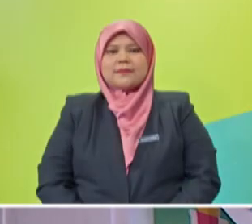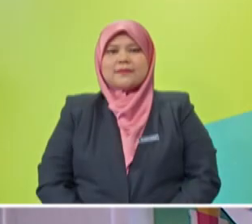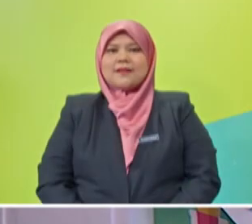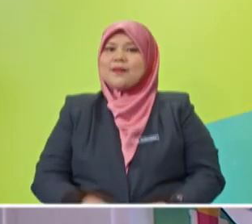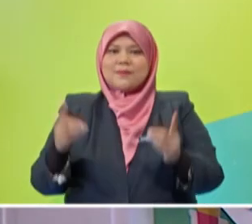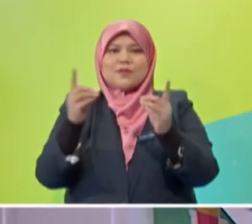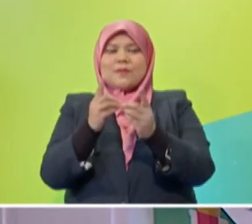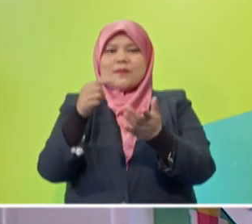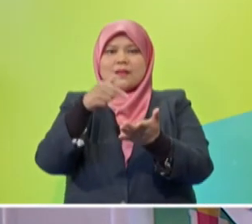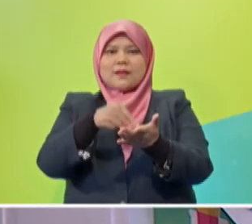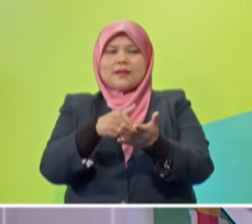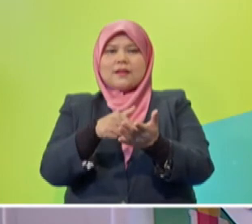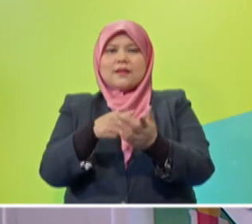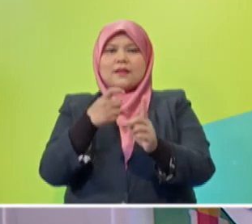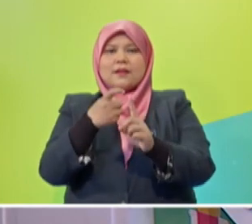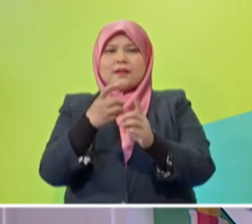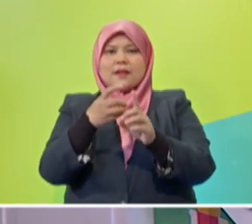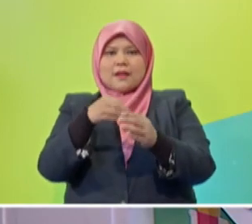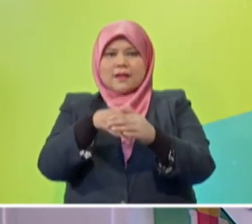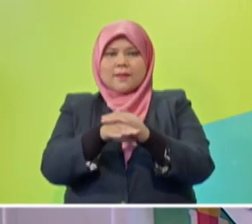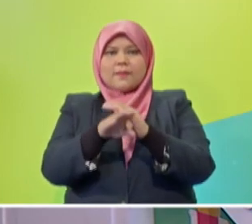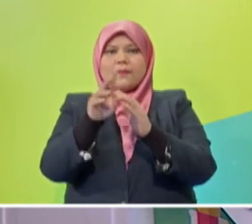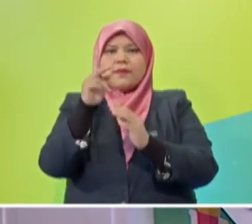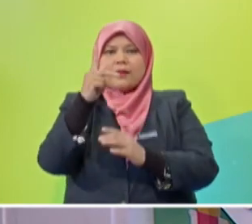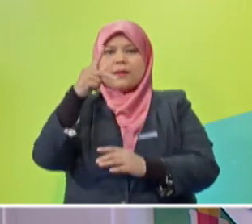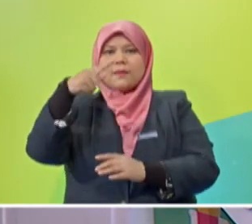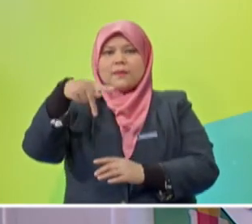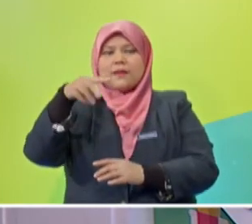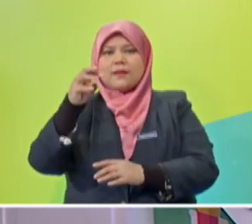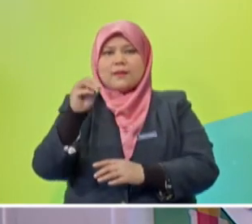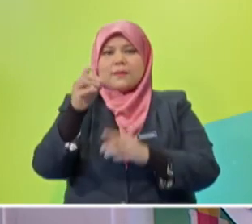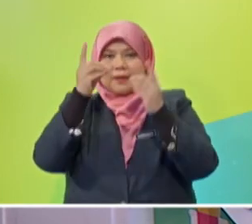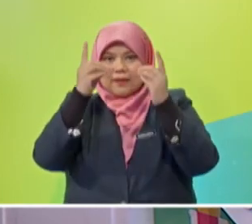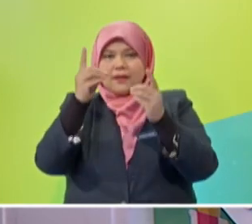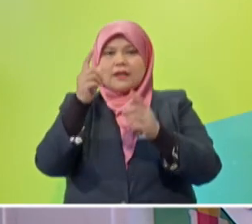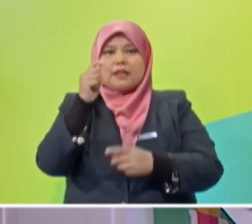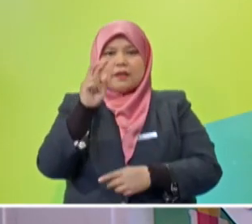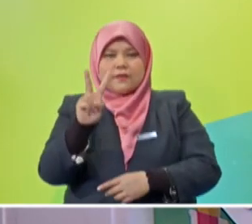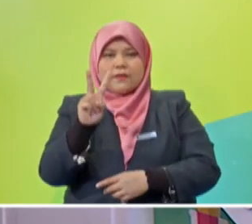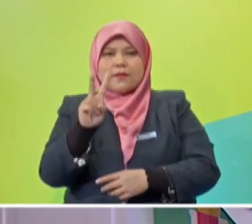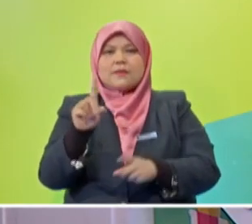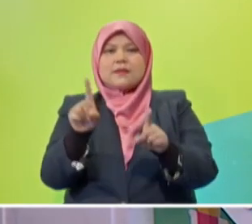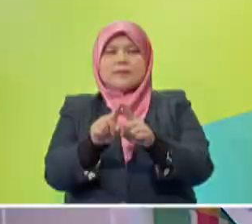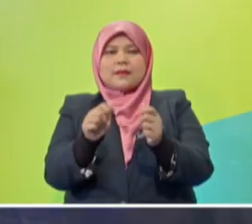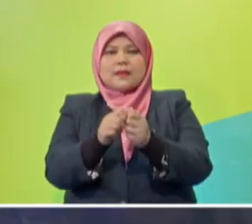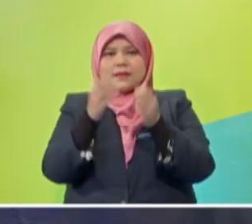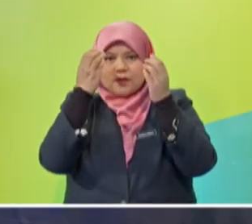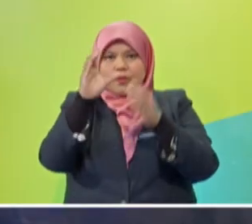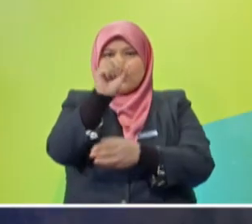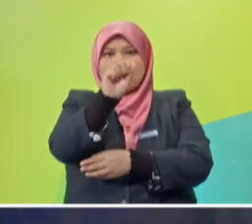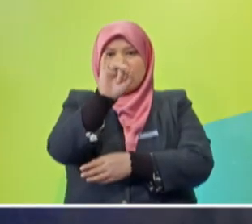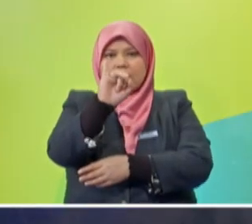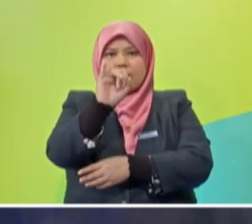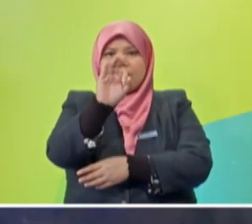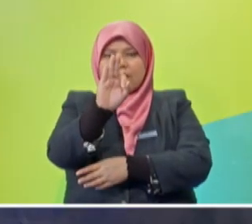Bertemu kembali kita dalam Didik TV KPM khususnya dalam mata pelajaran geografi bersama dengan Cikgu Afifah hari ini. Ya, saya. Jadi cikgu,